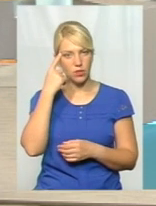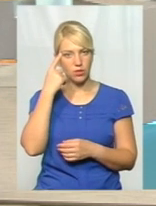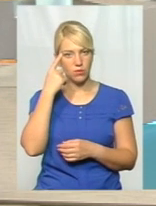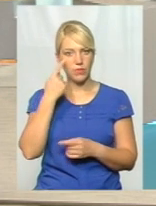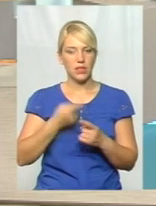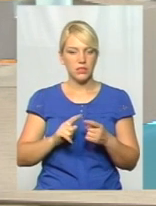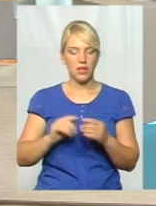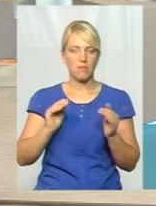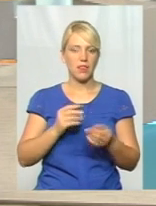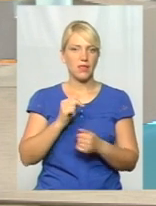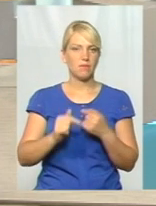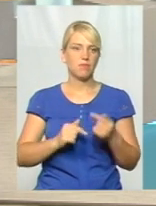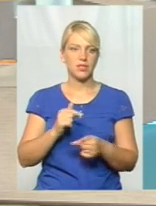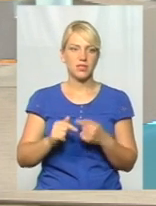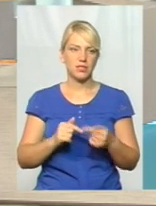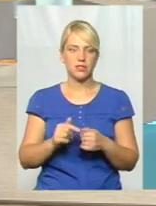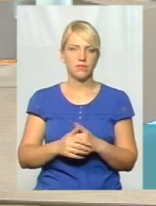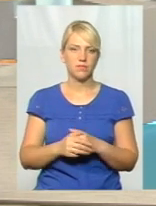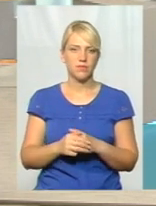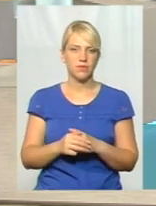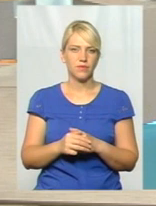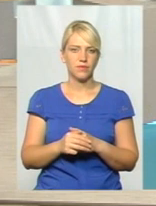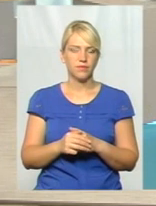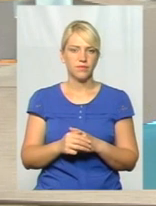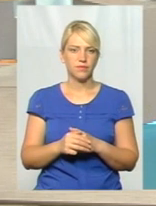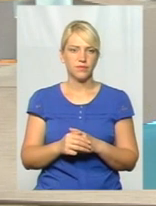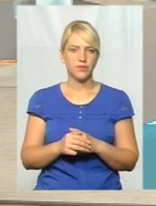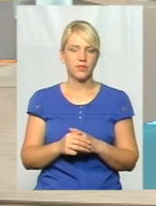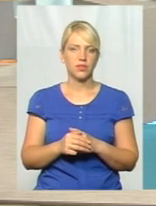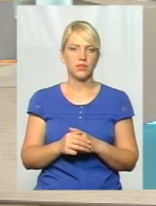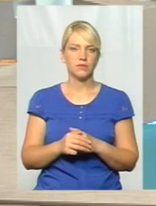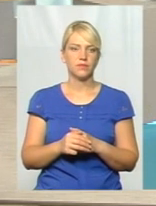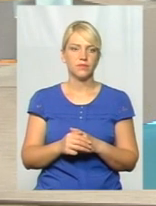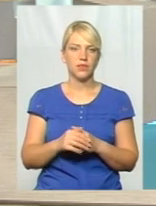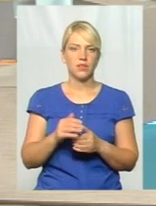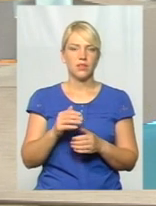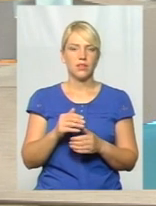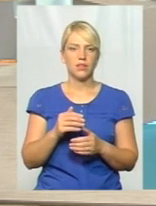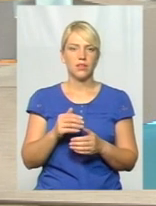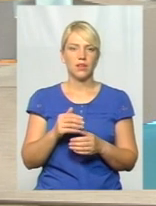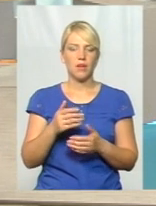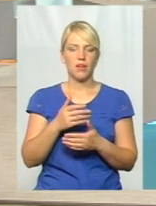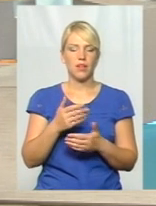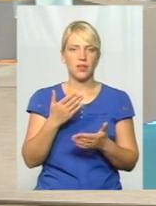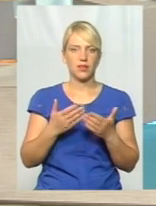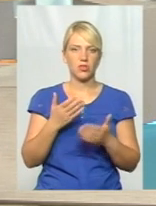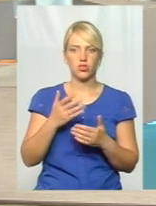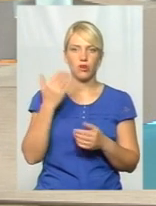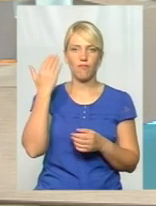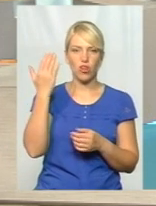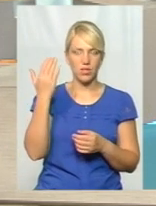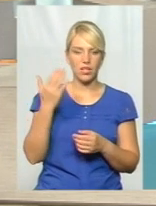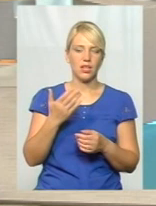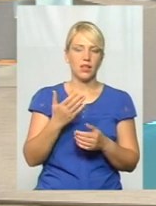зараз малий бізнес не відстоїть своє право не встановлювати ці модеми, то ми, звичайні жителі, будемо наступними, і